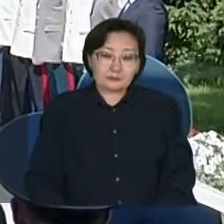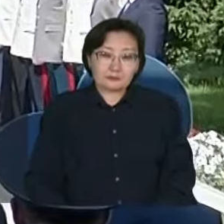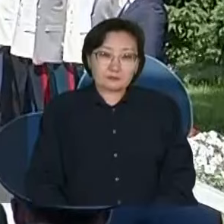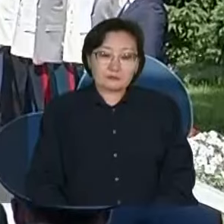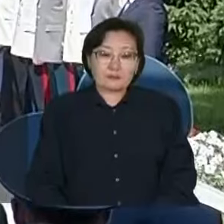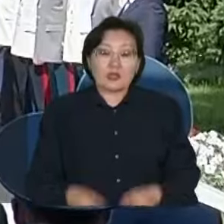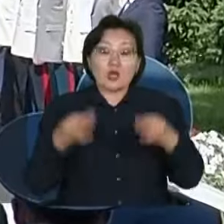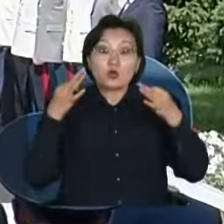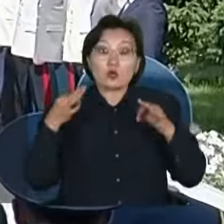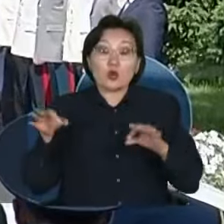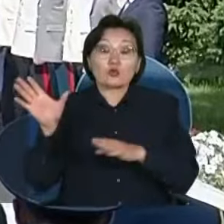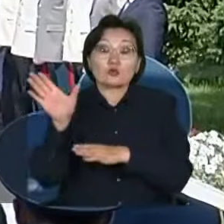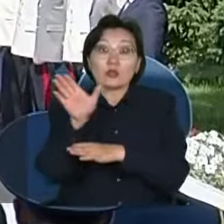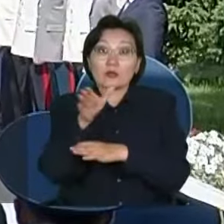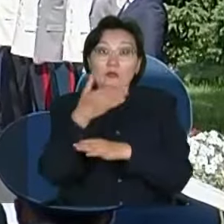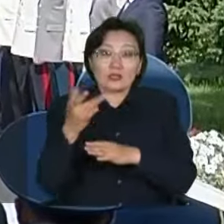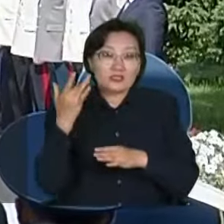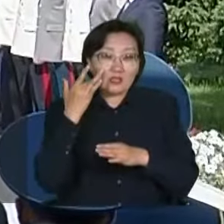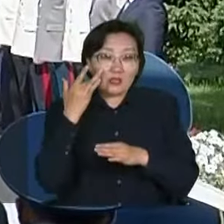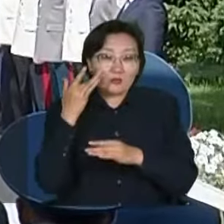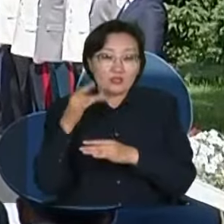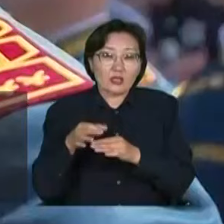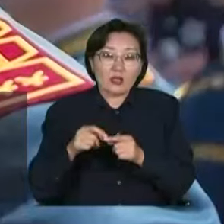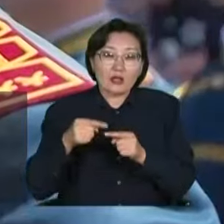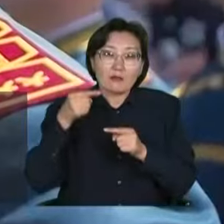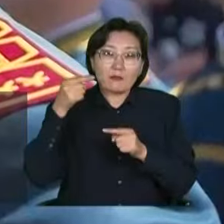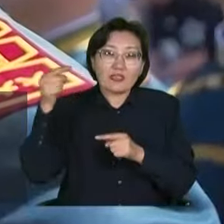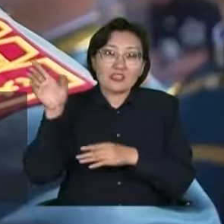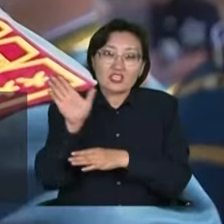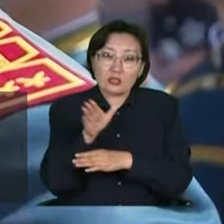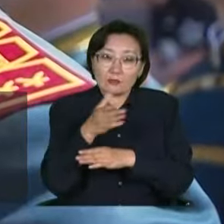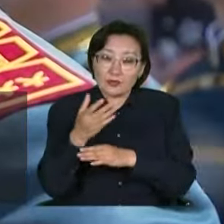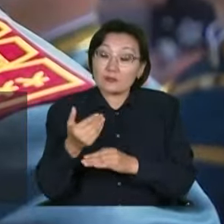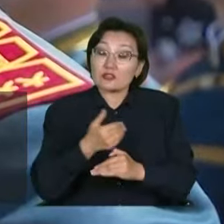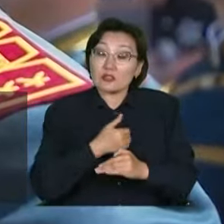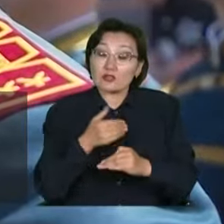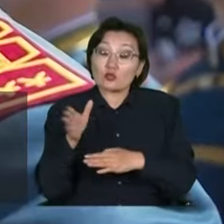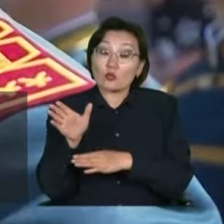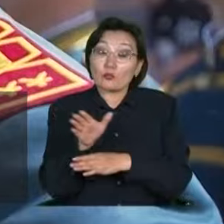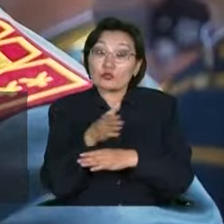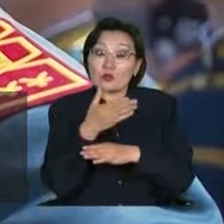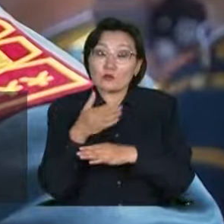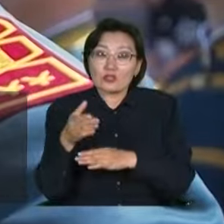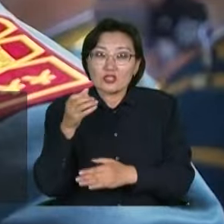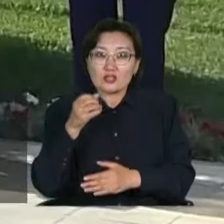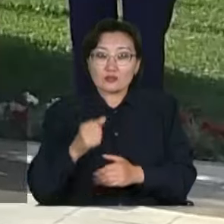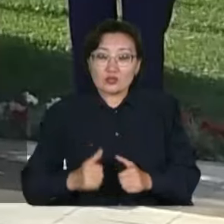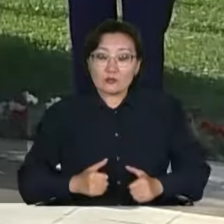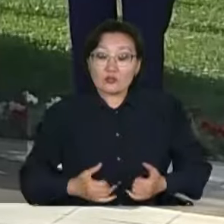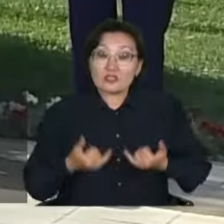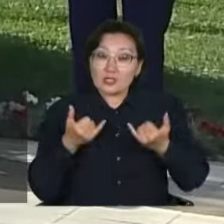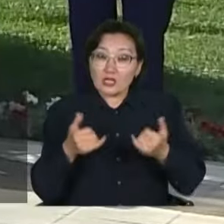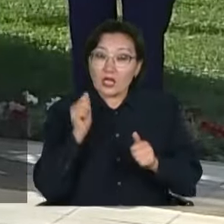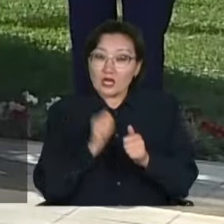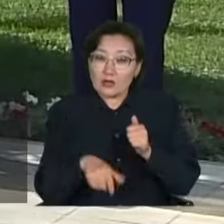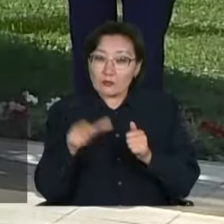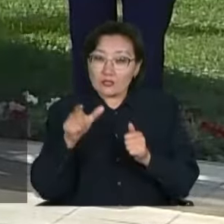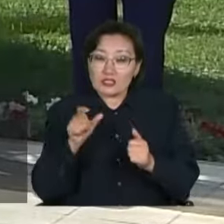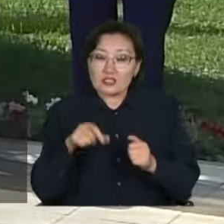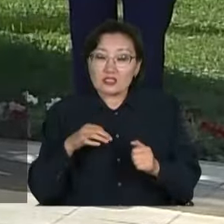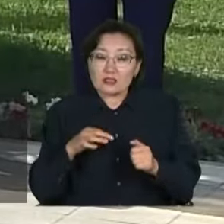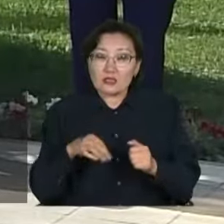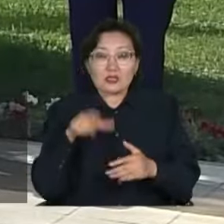Көк туымыз әрдайым биікте желбіре берсін. Туымызды тік ұстау әр азаматтың